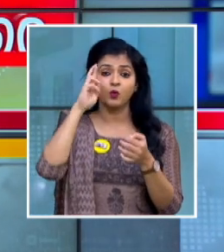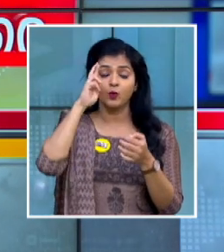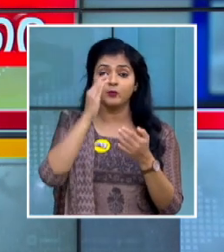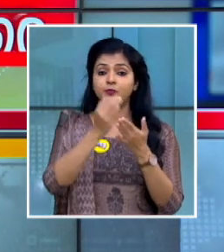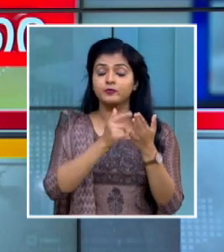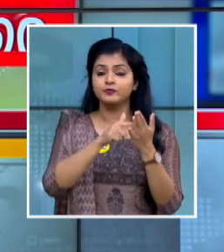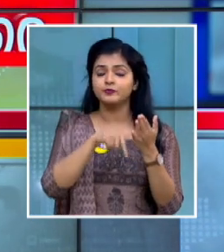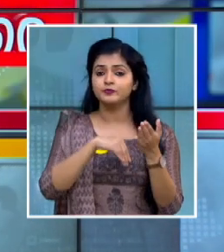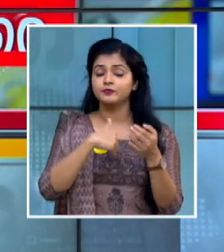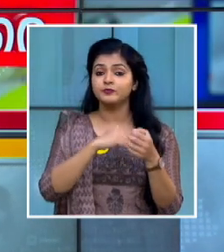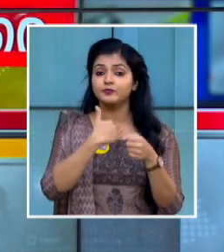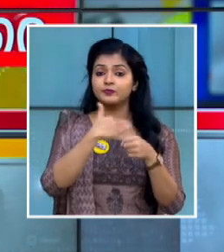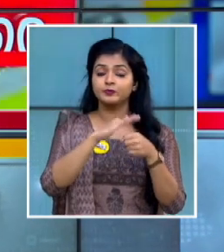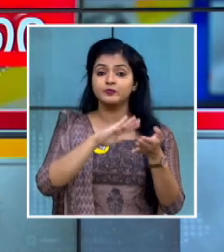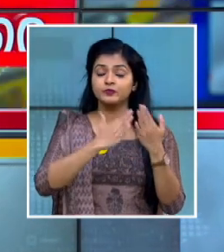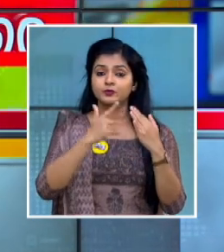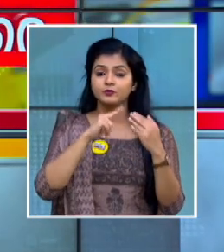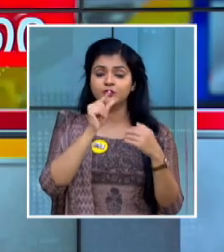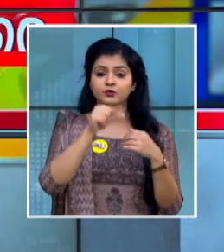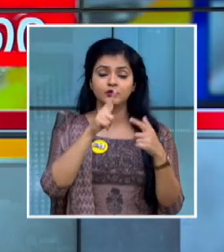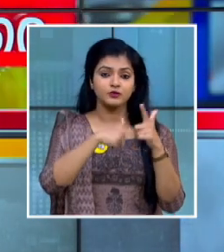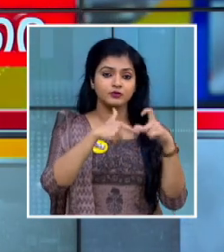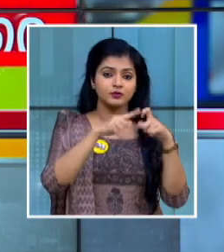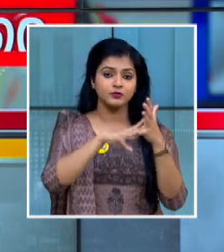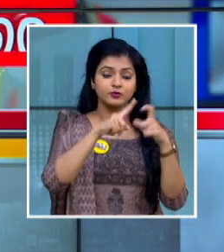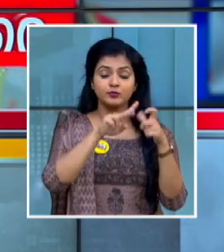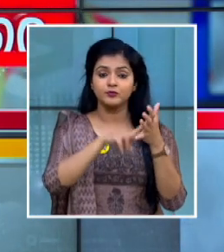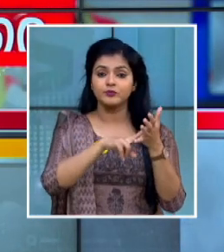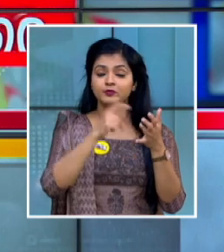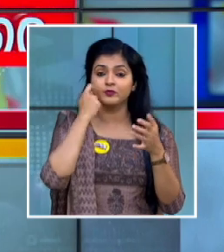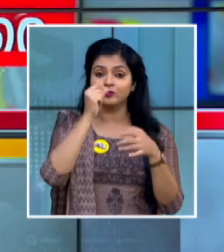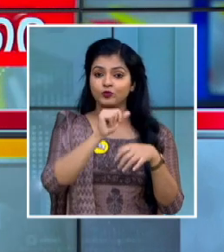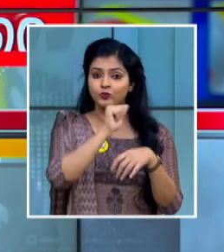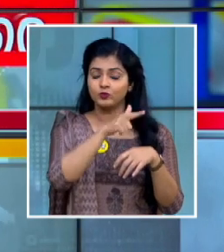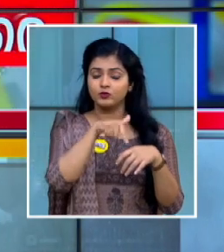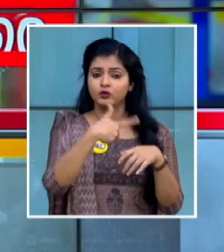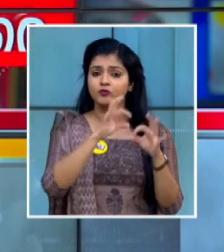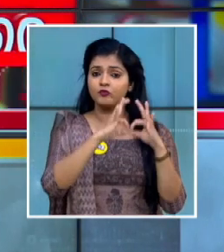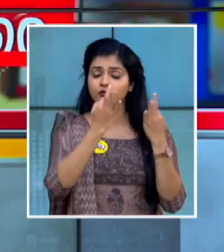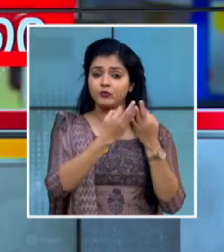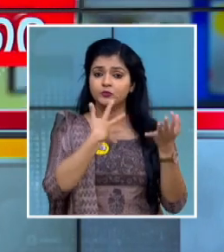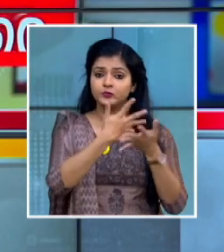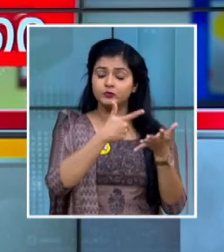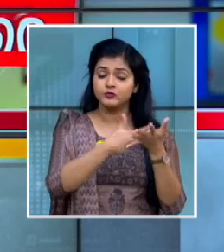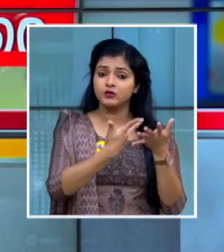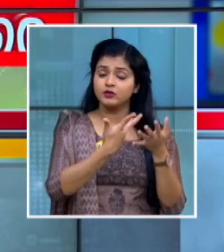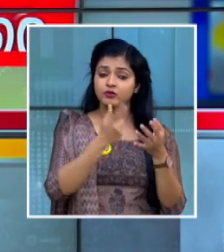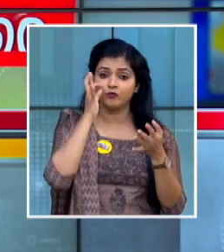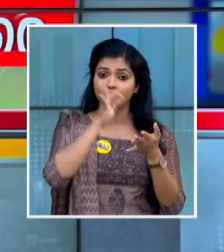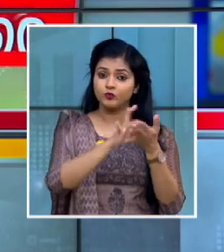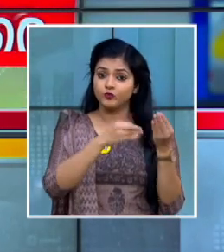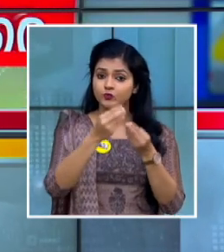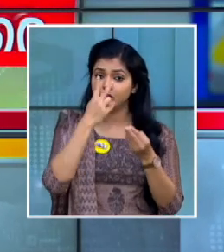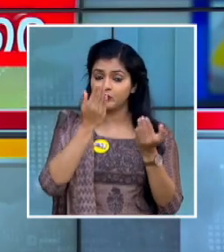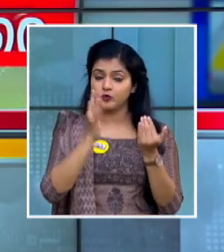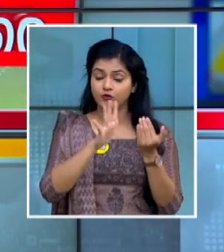ഈ കൊല്ലപ്പെട്ട യമൻ പൗരന്റെ കുടുംബവുമായുള്ള ഒരു ചർച്ചയും അവരെന്തെങ്കിലും തരത്തിലുള്ള വിട്ടുവീഴ്ചയും ചെയ്യുമോ എന്നതാണ്. അതിനെന്താണ്